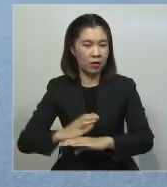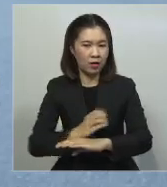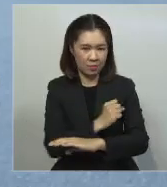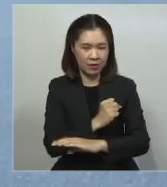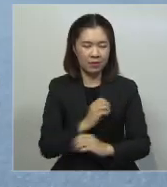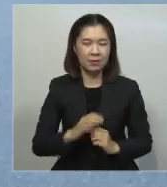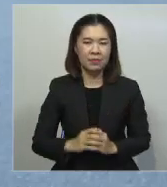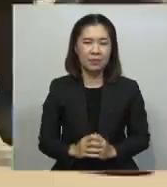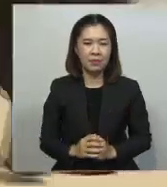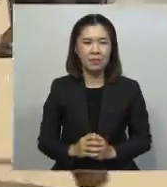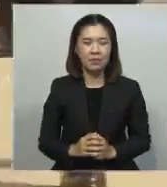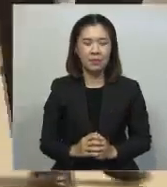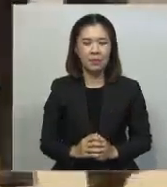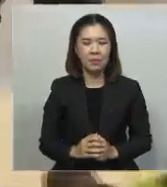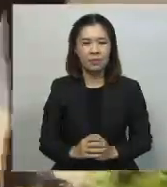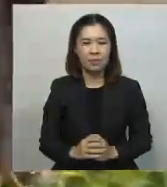ไปตรงมาค่ะ